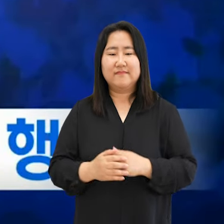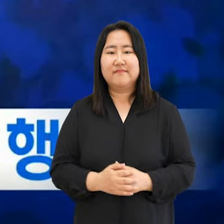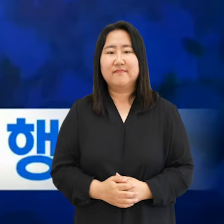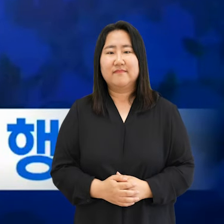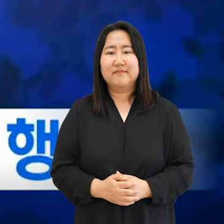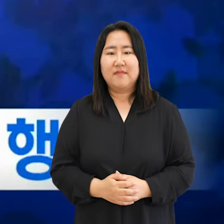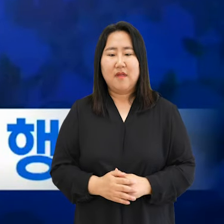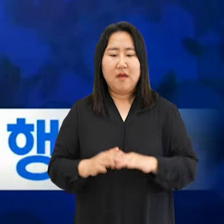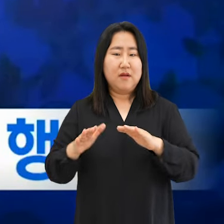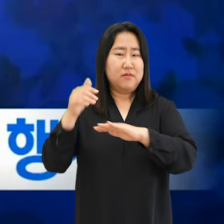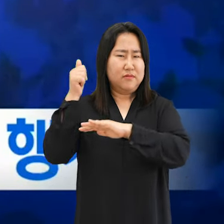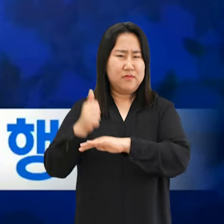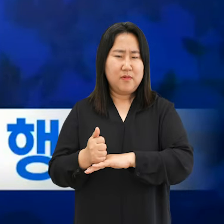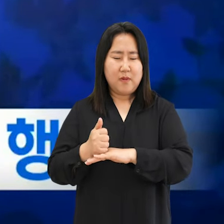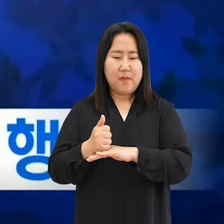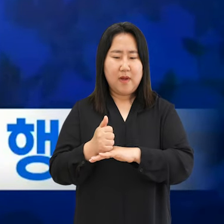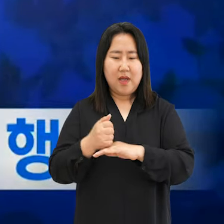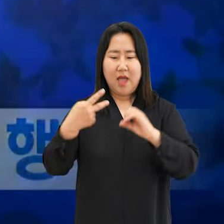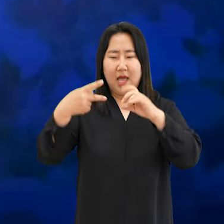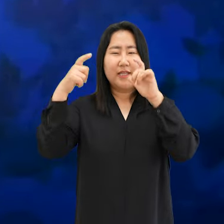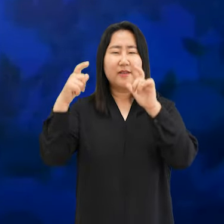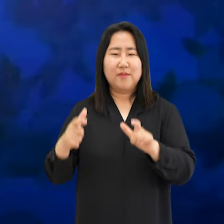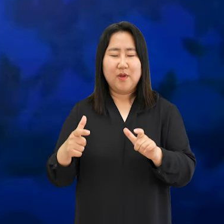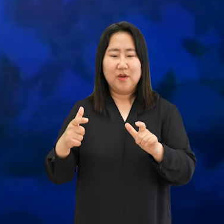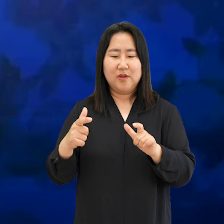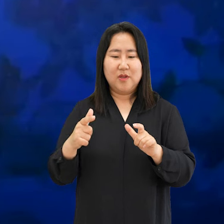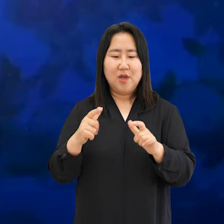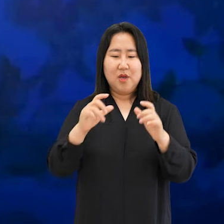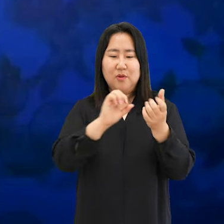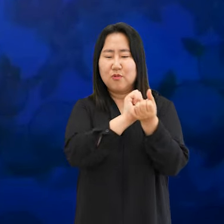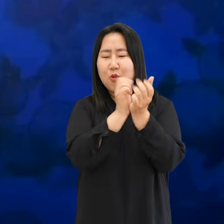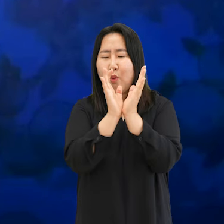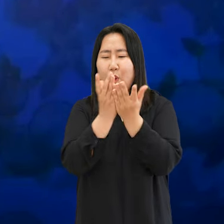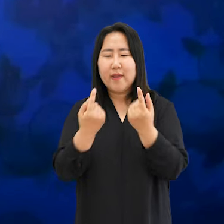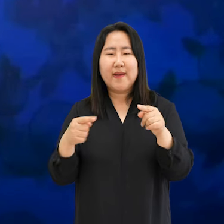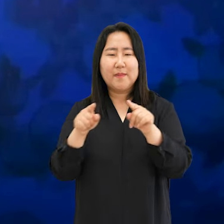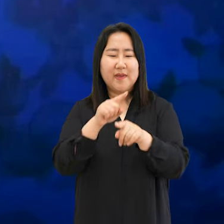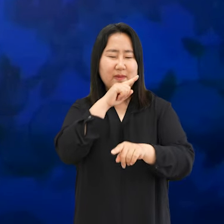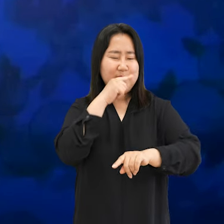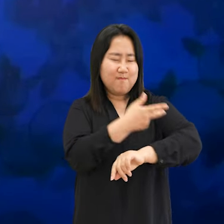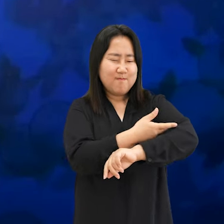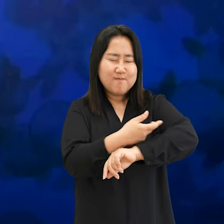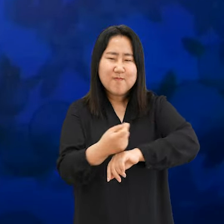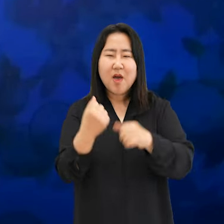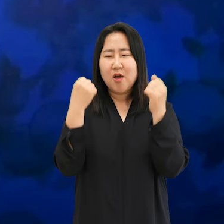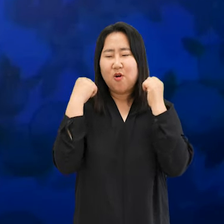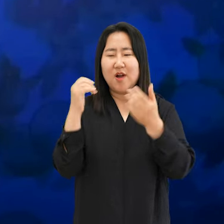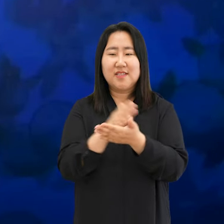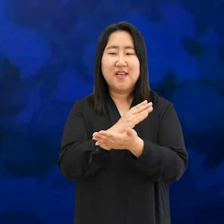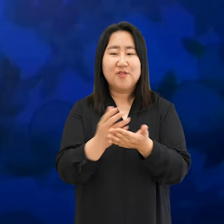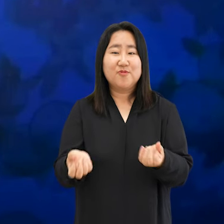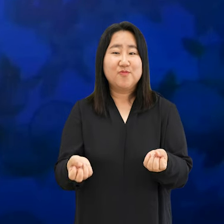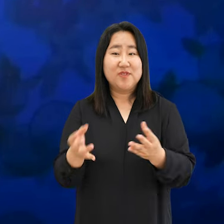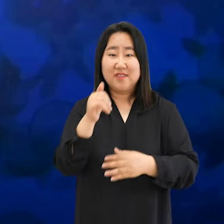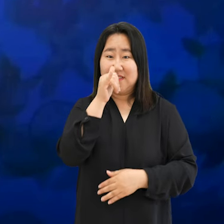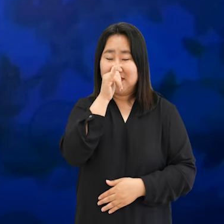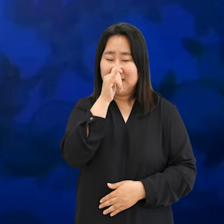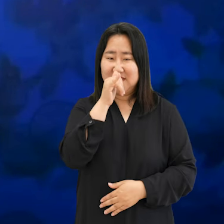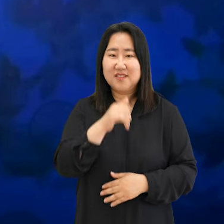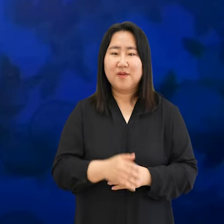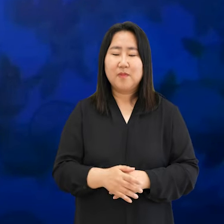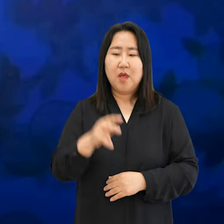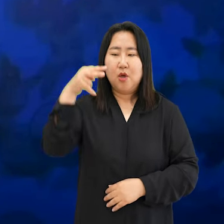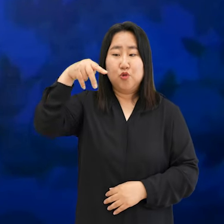네, 지난 주말 서귀포 안덕면에서 수국과 함께하는 순우름 헌혈, 건강문화 나눔 마당전이